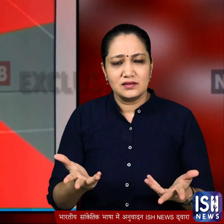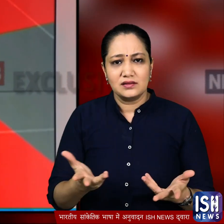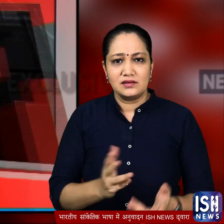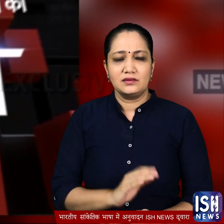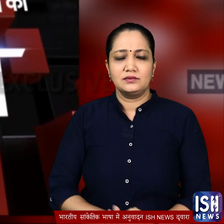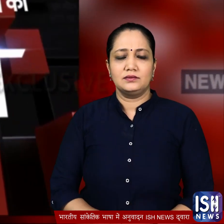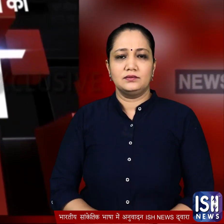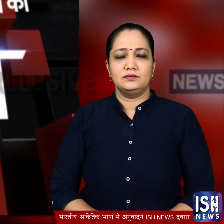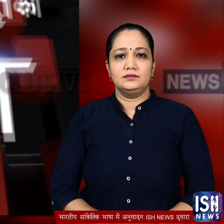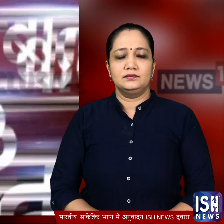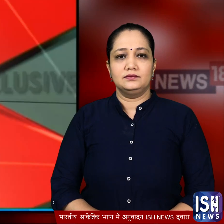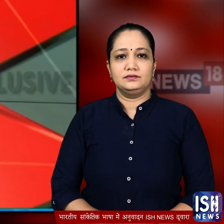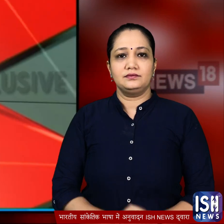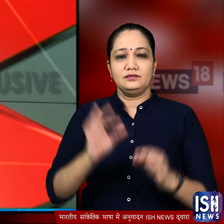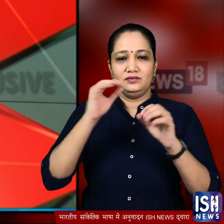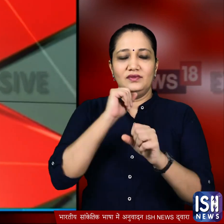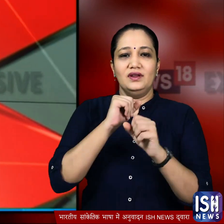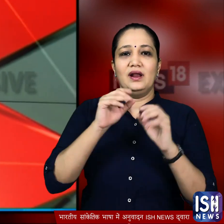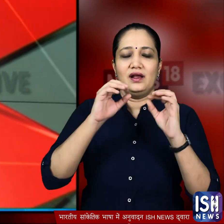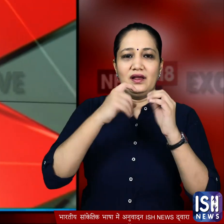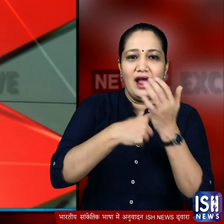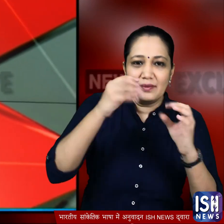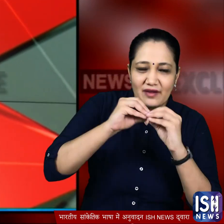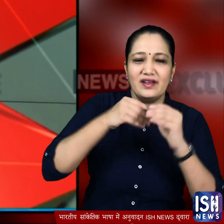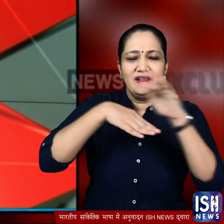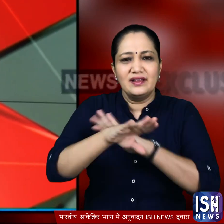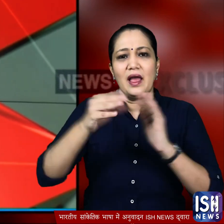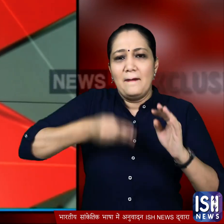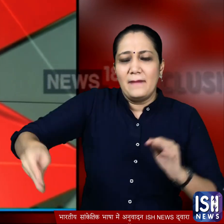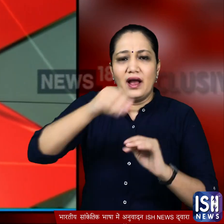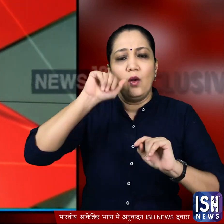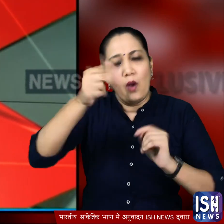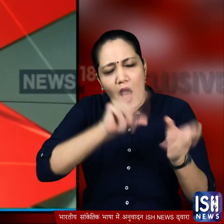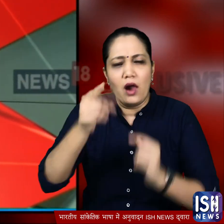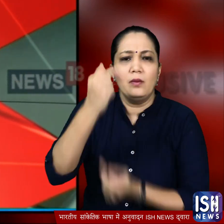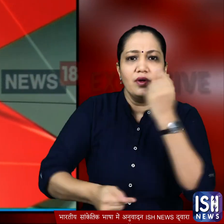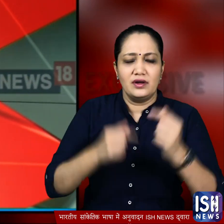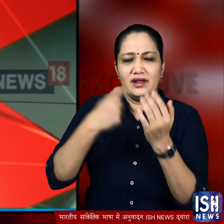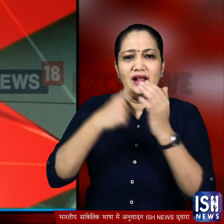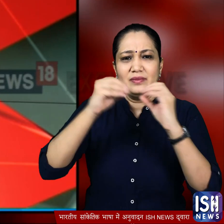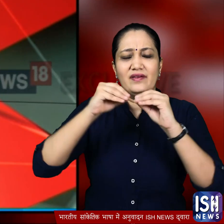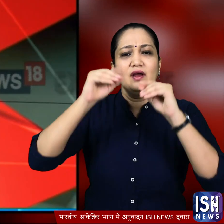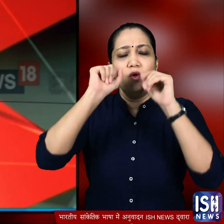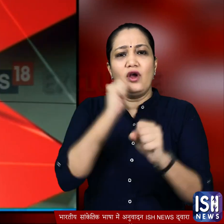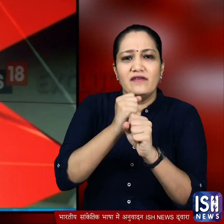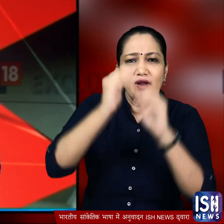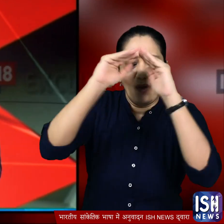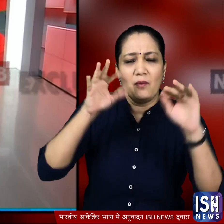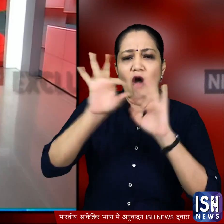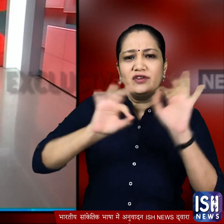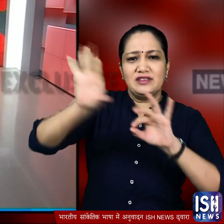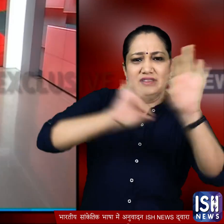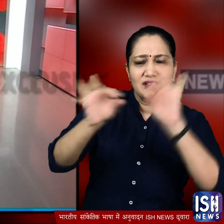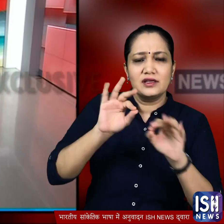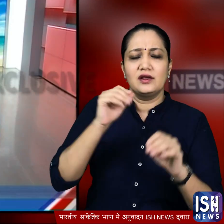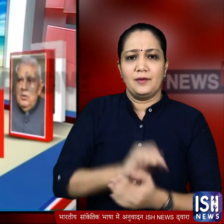में नहीं घुसती। राजभवन में अधिकारियों की नियुक्ति के मुद्दे पर बंगाल का सियासी पारा चढ़ गया। न्यूज 18 की आशिका सिंह की रिपोर्ट है कि इस मामले